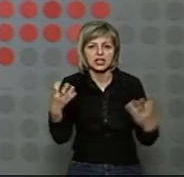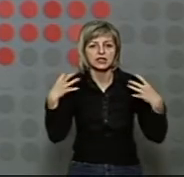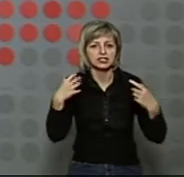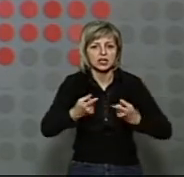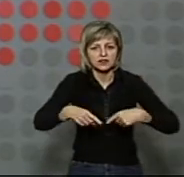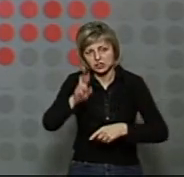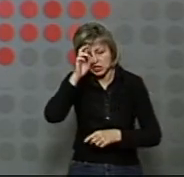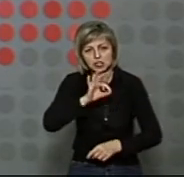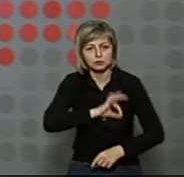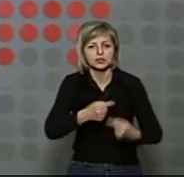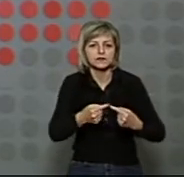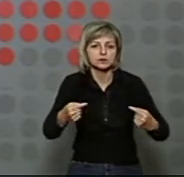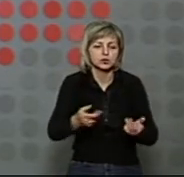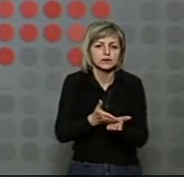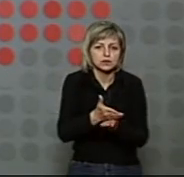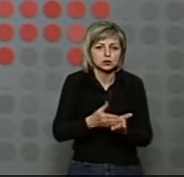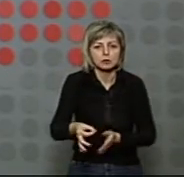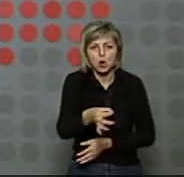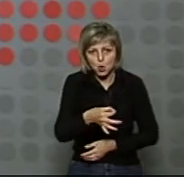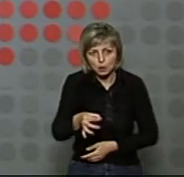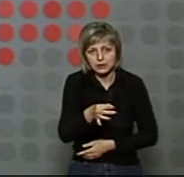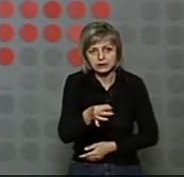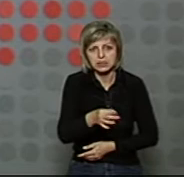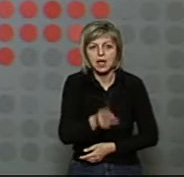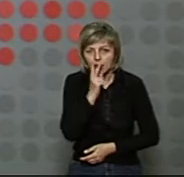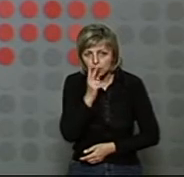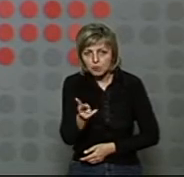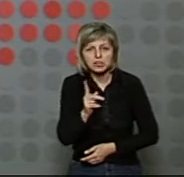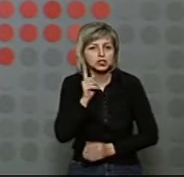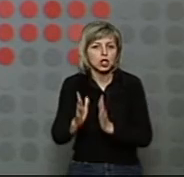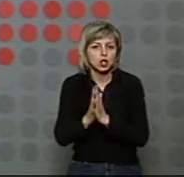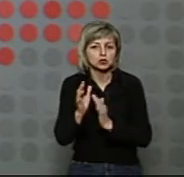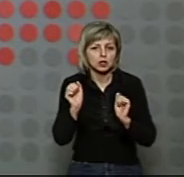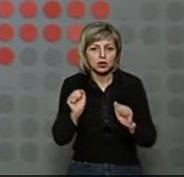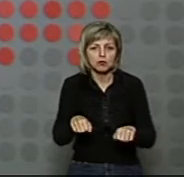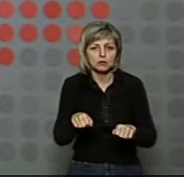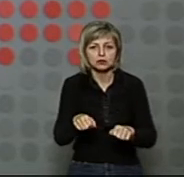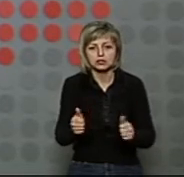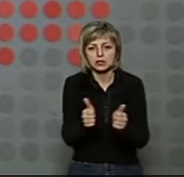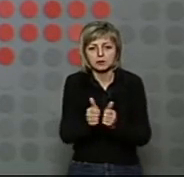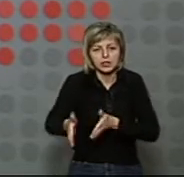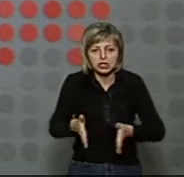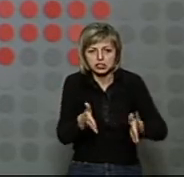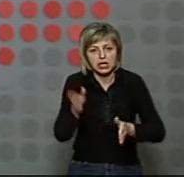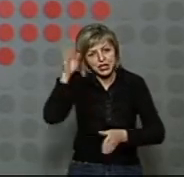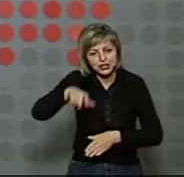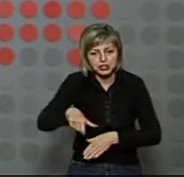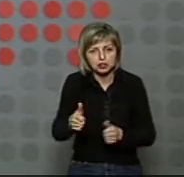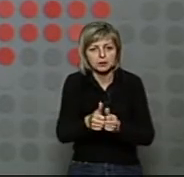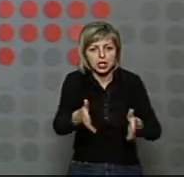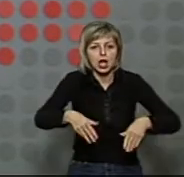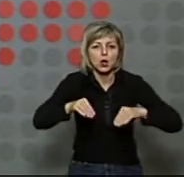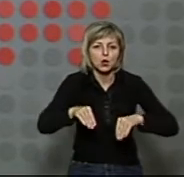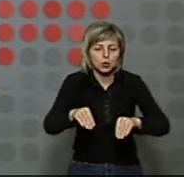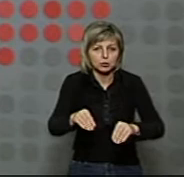відділу Держпродспоживслужби в області Світлана Клімчук. Каже, побачити рослини можна у Бабіч, автошляхів, річок, біля городів.